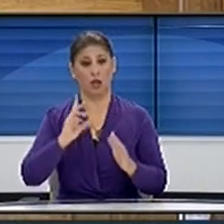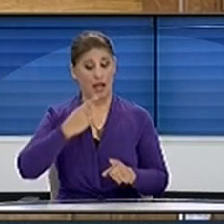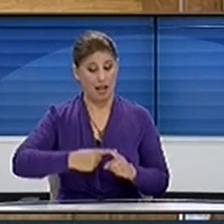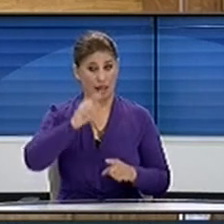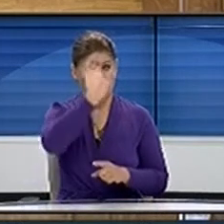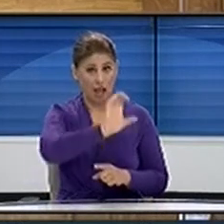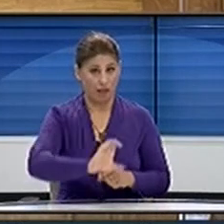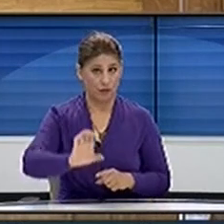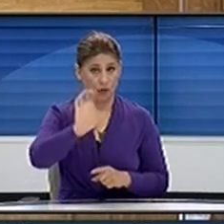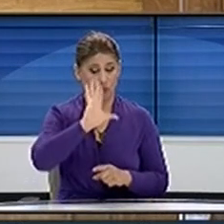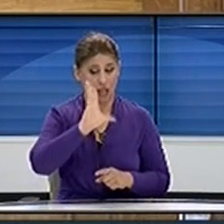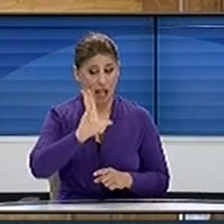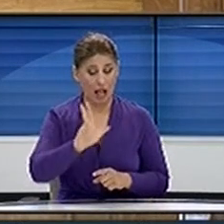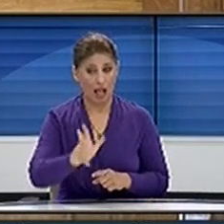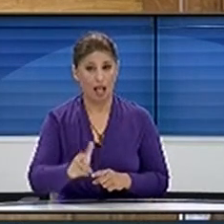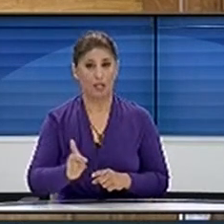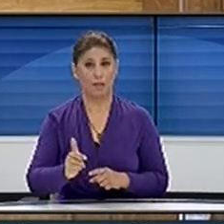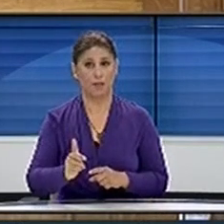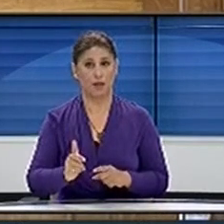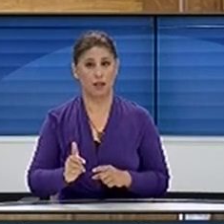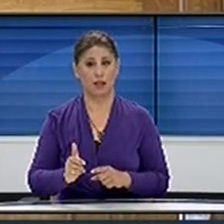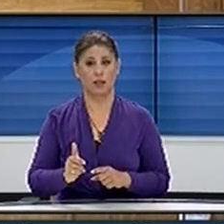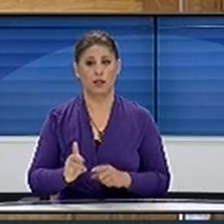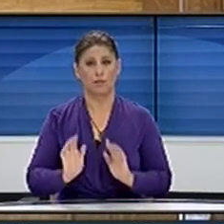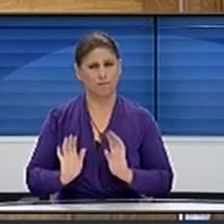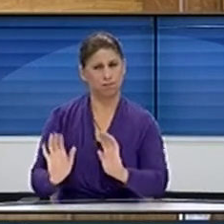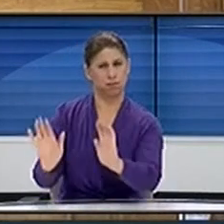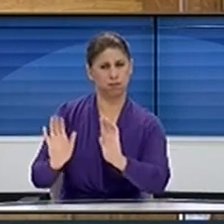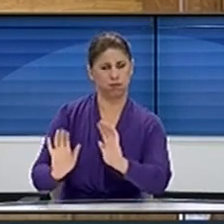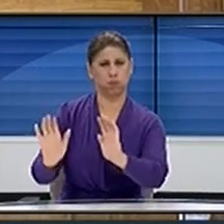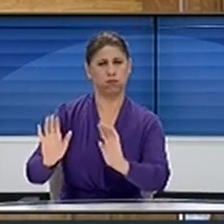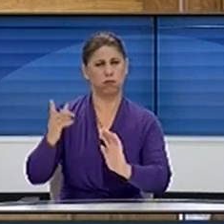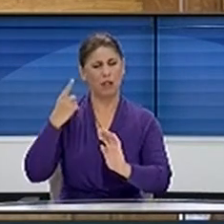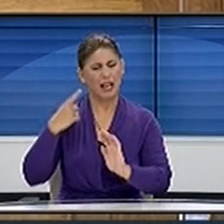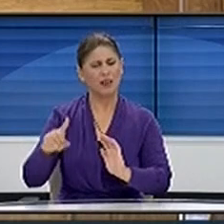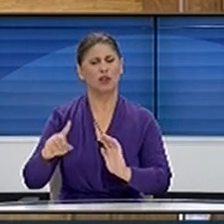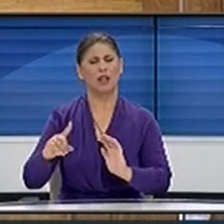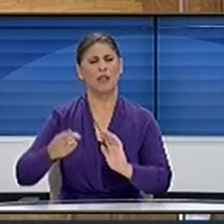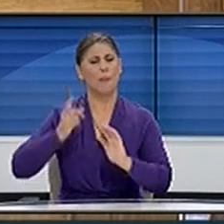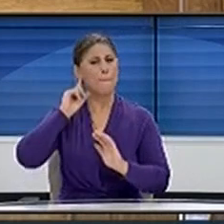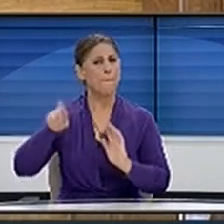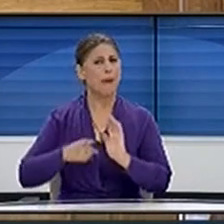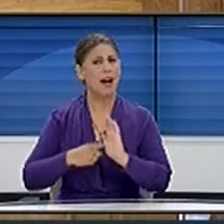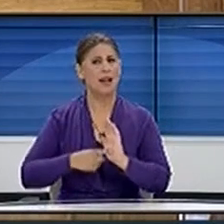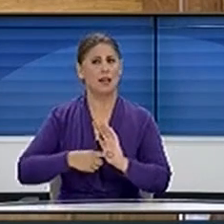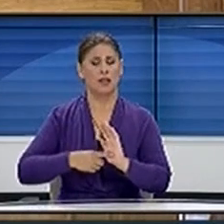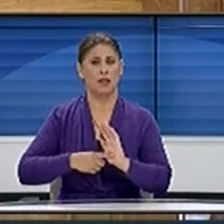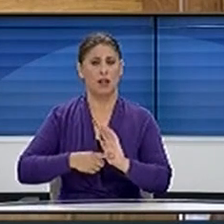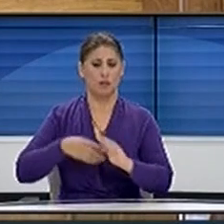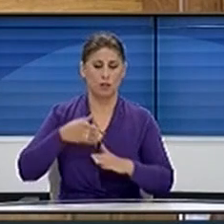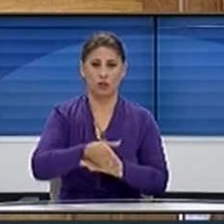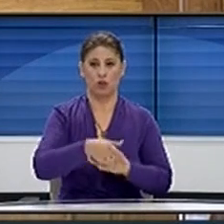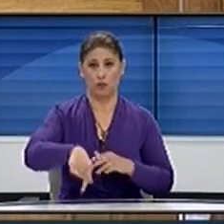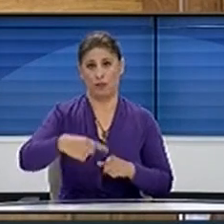Ευρώπης καθημερινά αποτρέπει εκατοντάδες παράνομες εισόδους στην Ήπειρό μας. Και αυτές είναι οι δύο όψεις